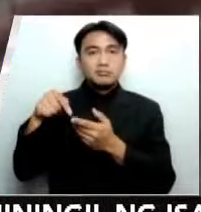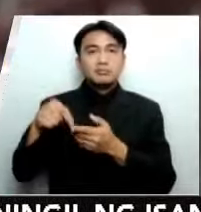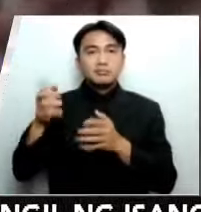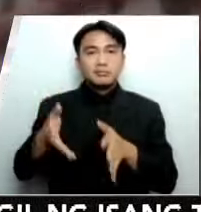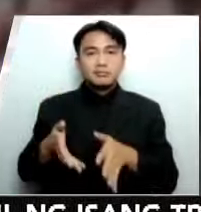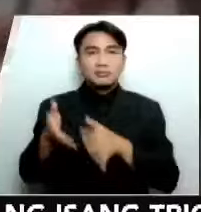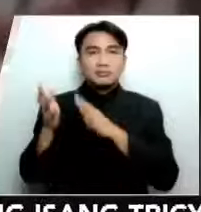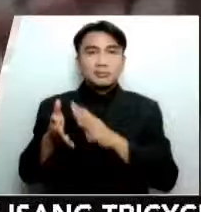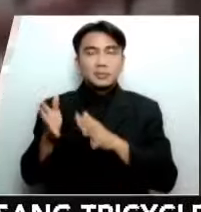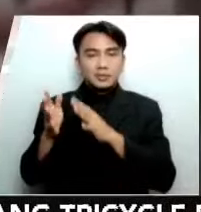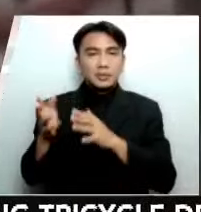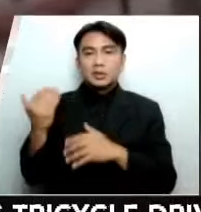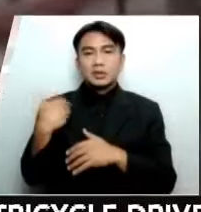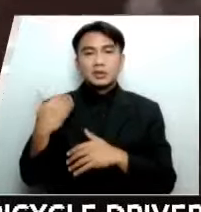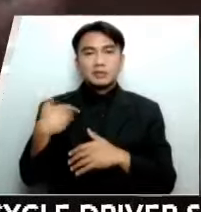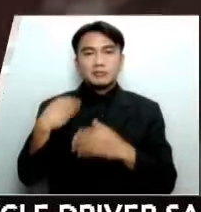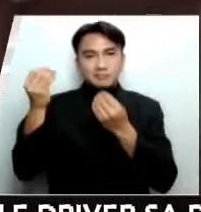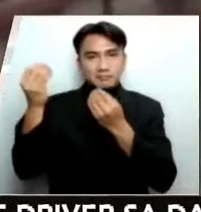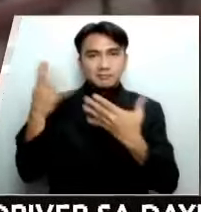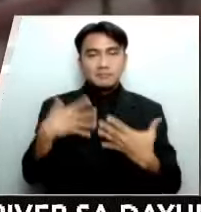Lost.